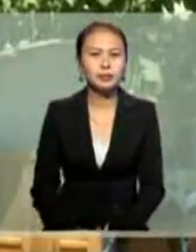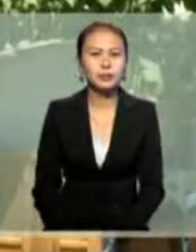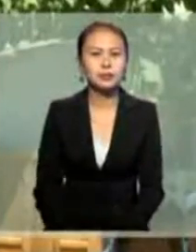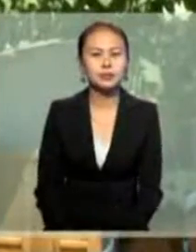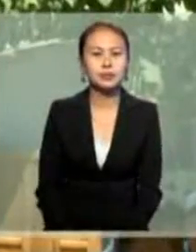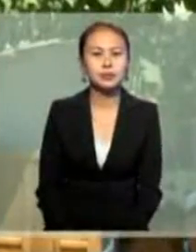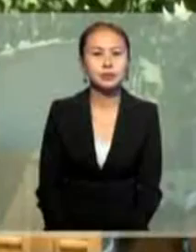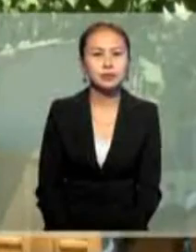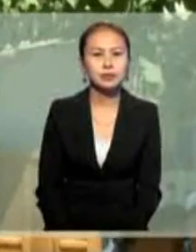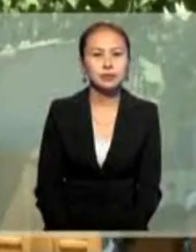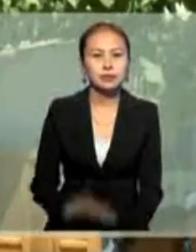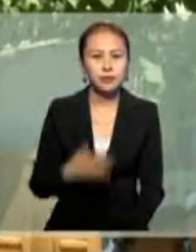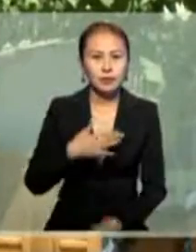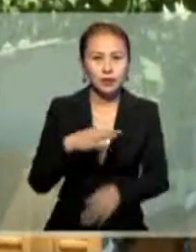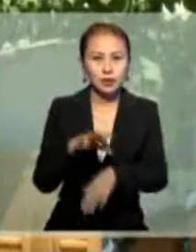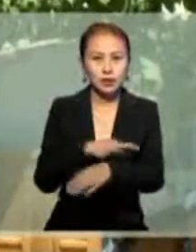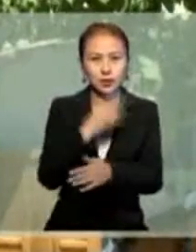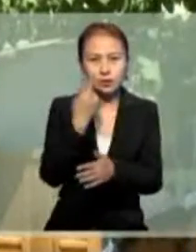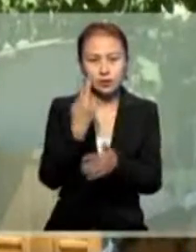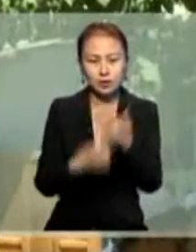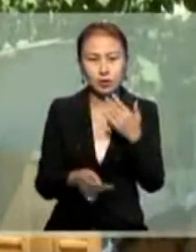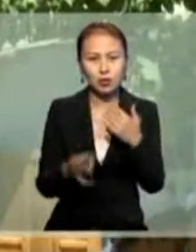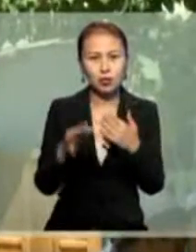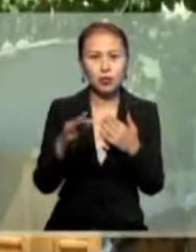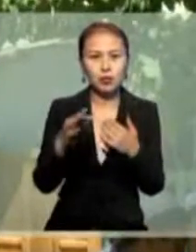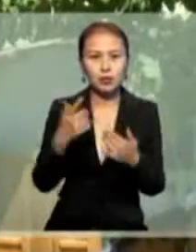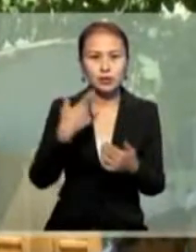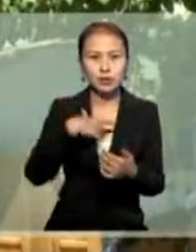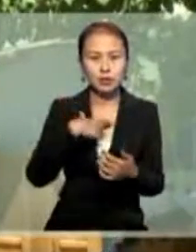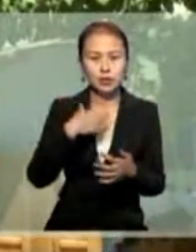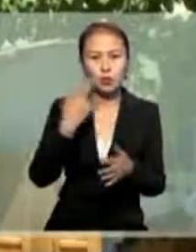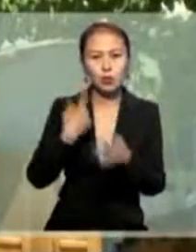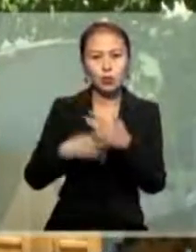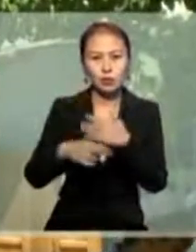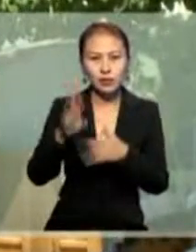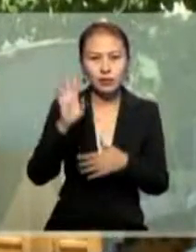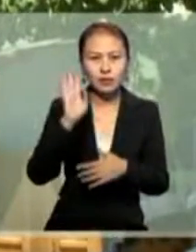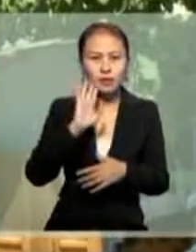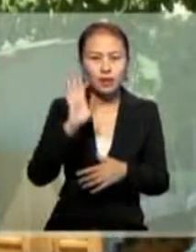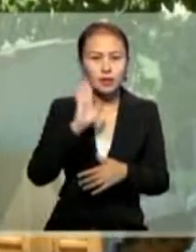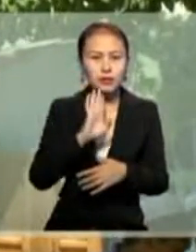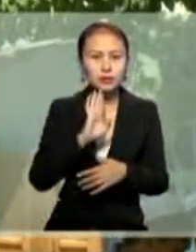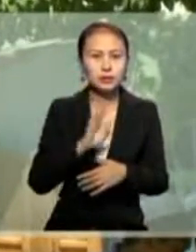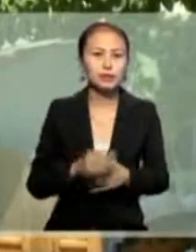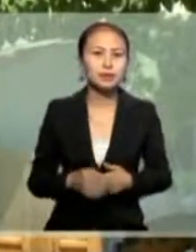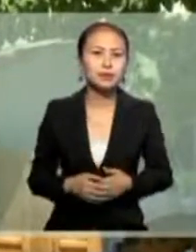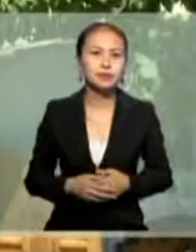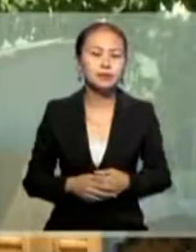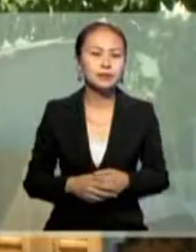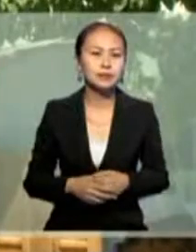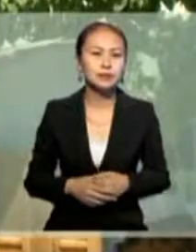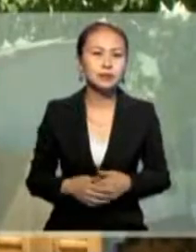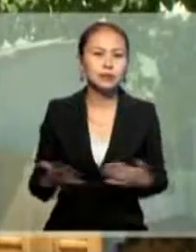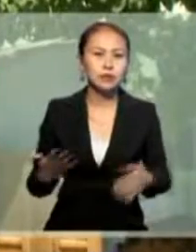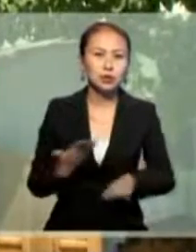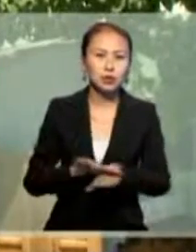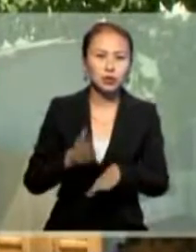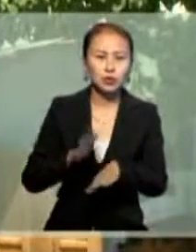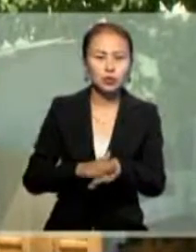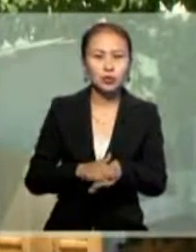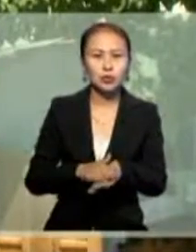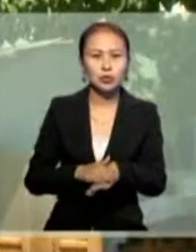келіншегім түскен, артынан өзім тасай берген ғой. Сонда бірінші сарқырамадан түскеннен кейін әтеуір қандай ауыр жарақат болса